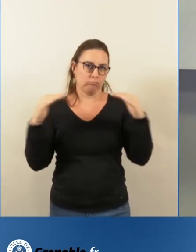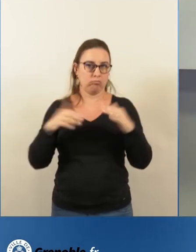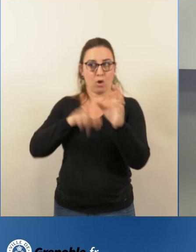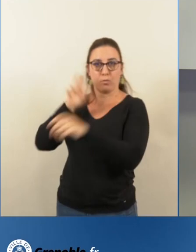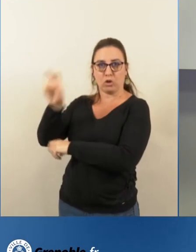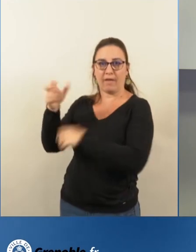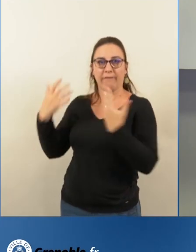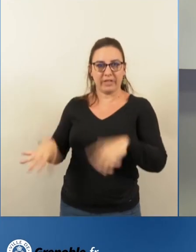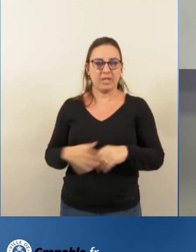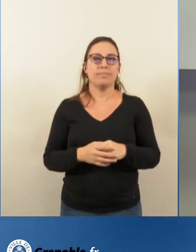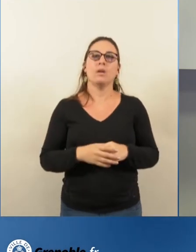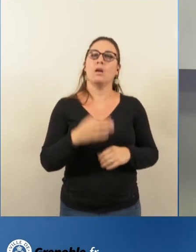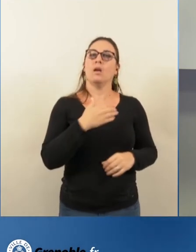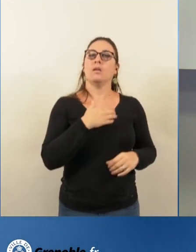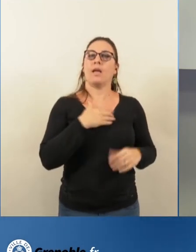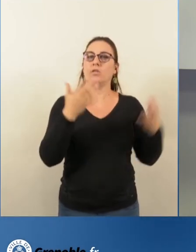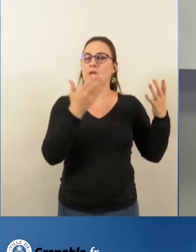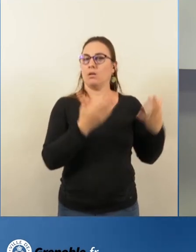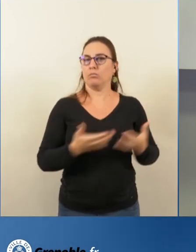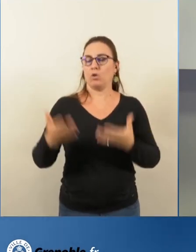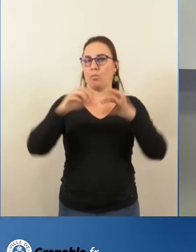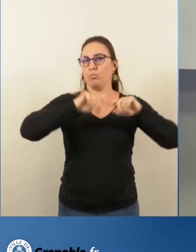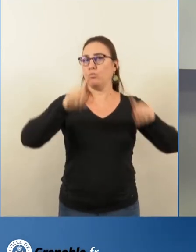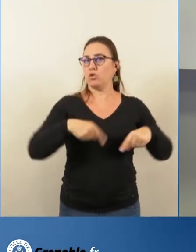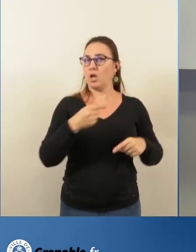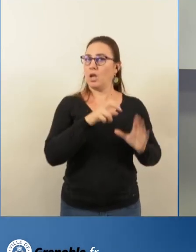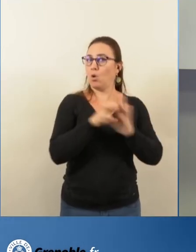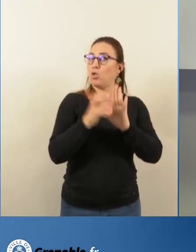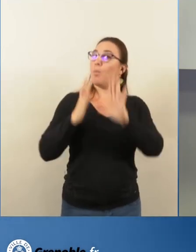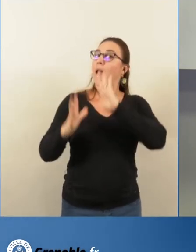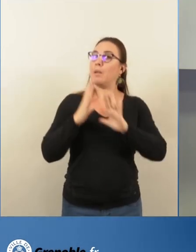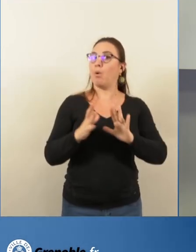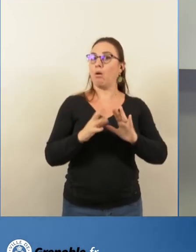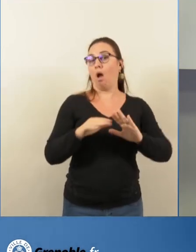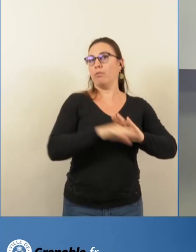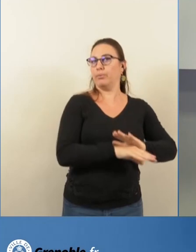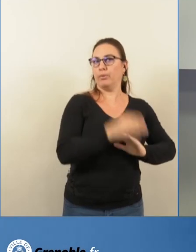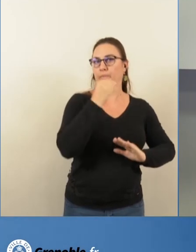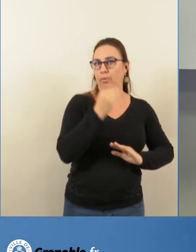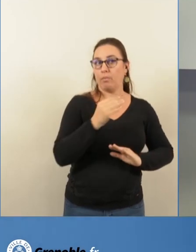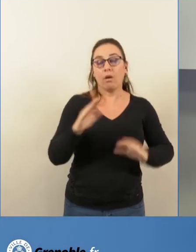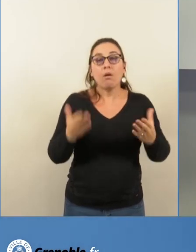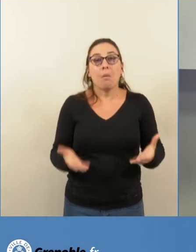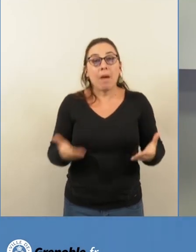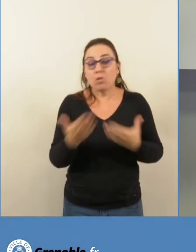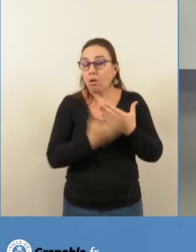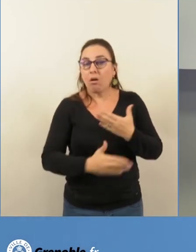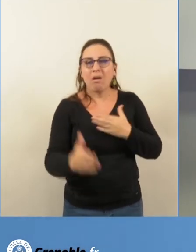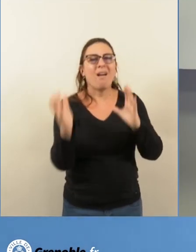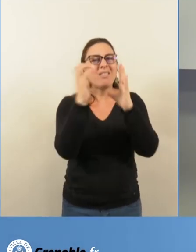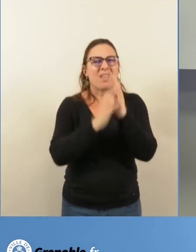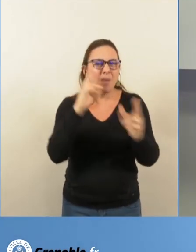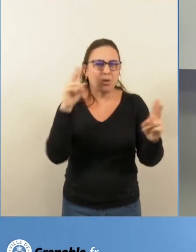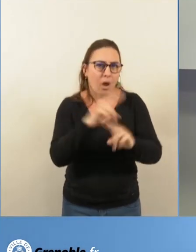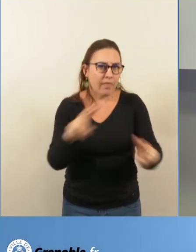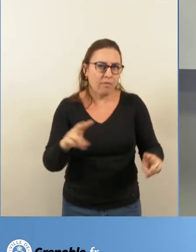ou allégé pour les finances de Grenoble à l'époque donc voilà et je pense que c'est pas maintenant mais ce n'est pas l'objet de la délibération donc